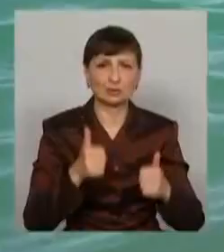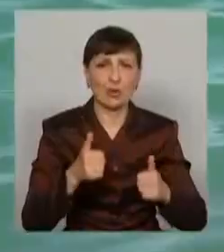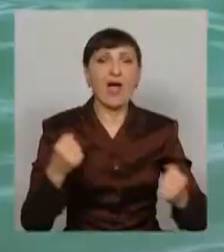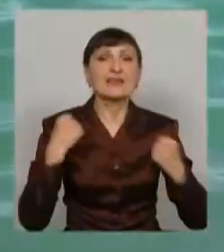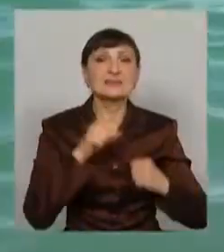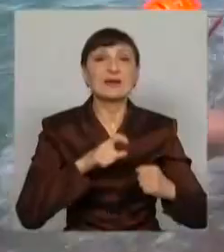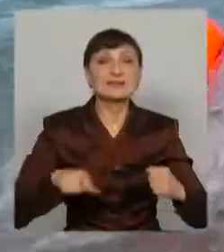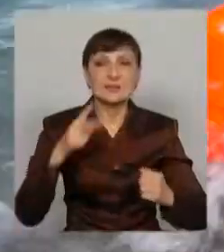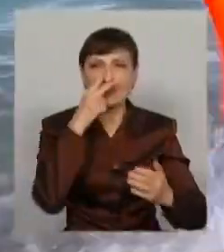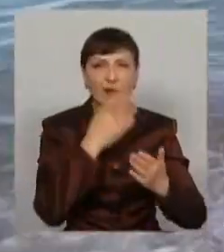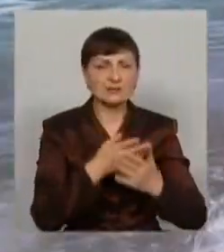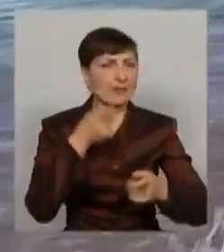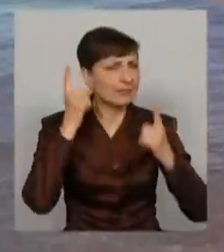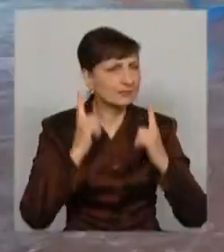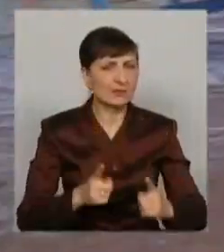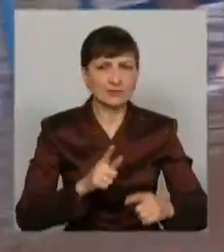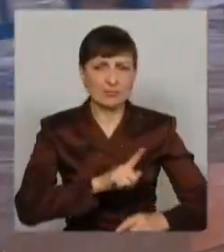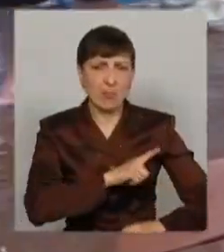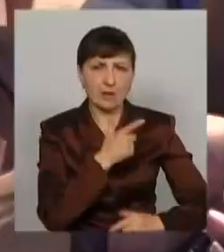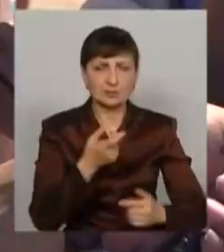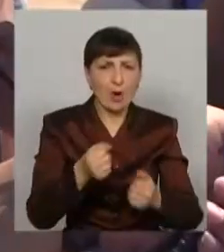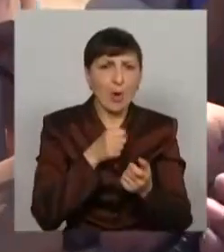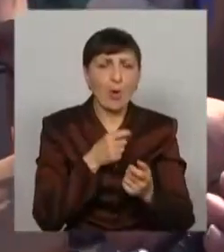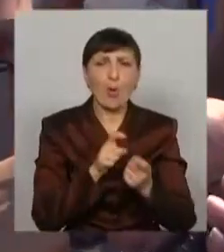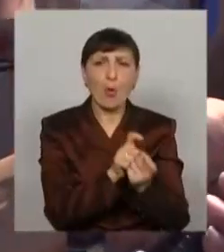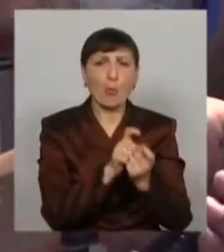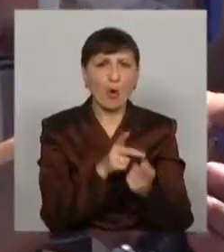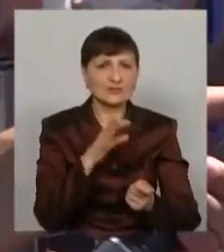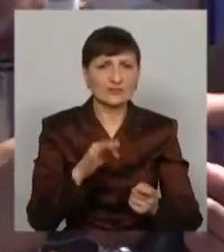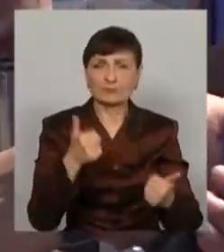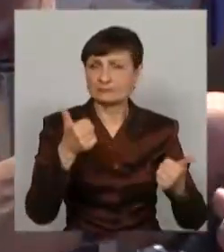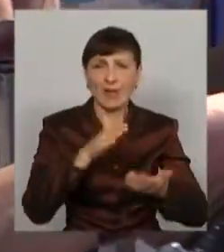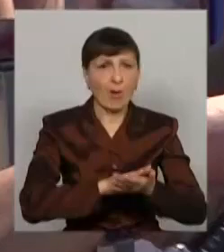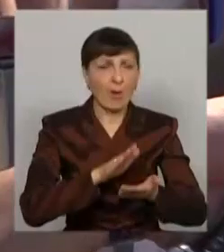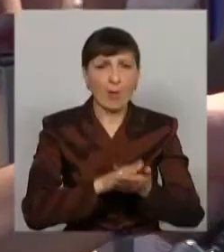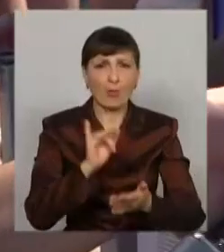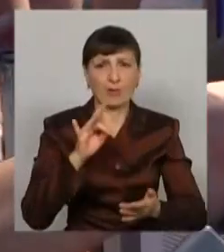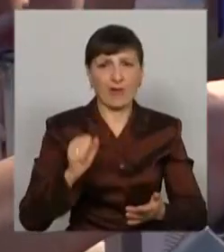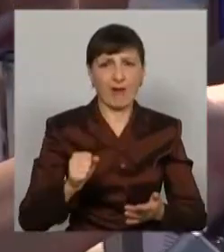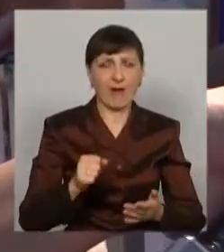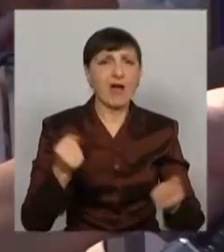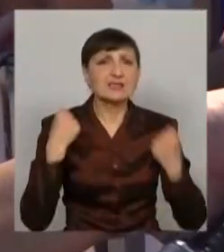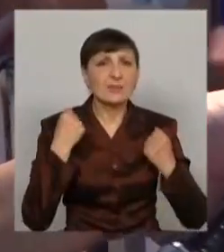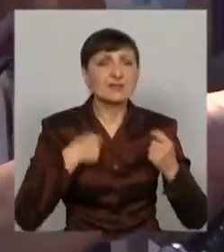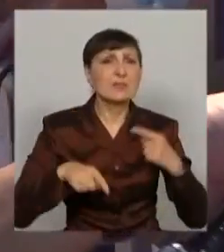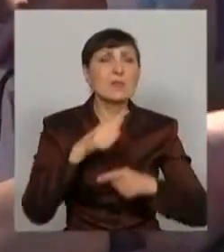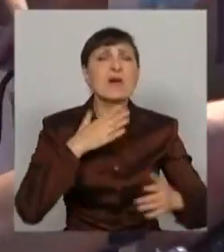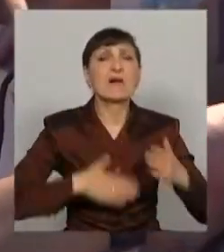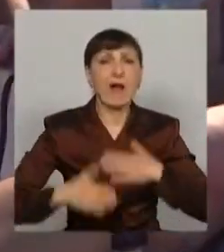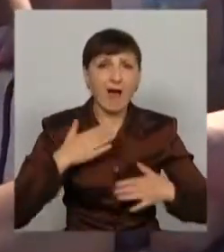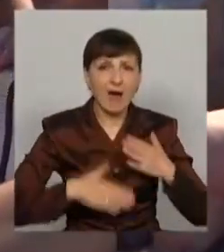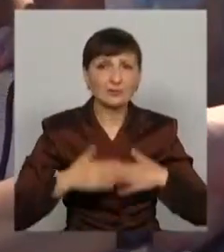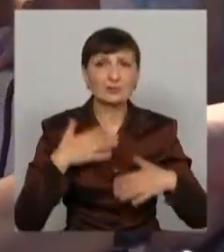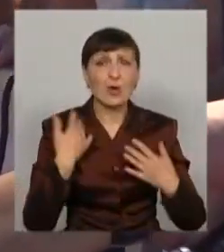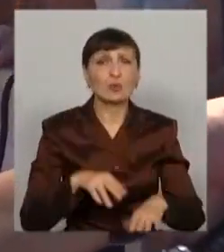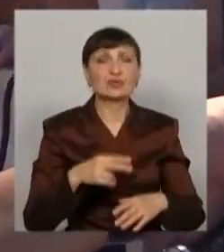спортсмены показали настоящее мастерство и упорство. Просто на ура! Молодцы! Спортсмены, ну мы радуемся! Уже первая